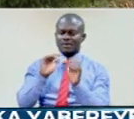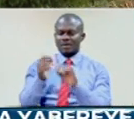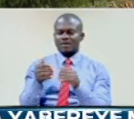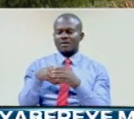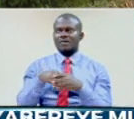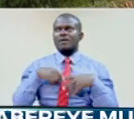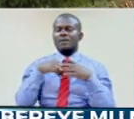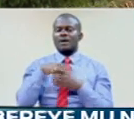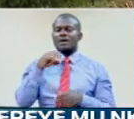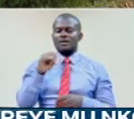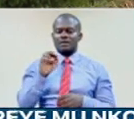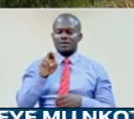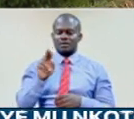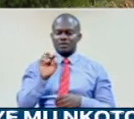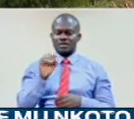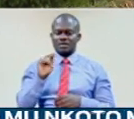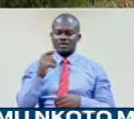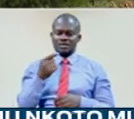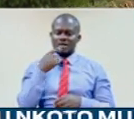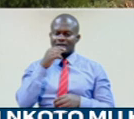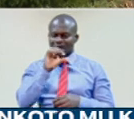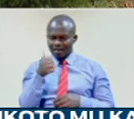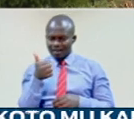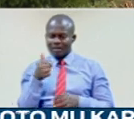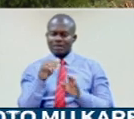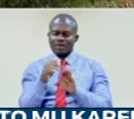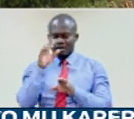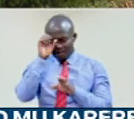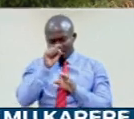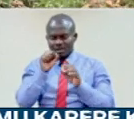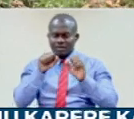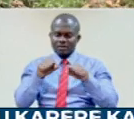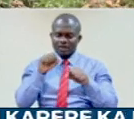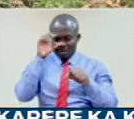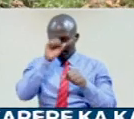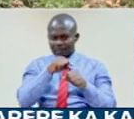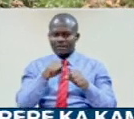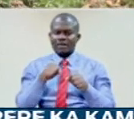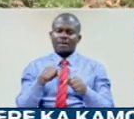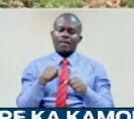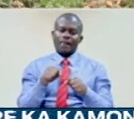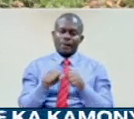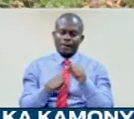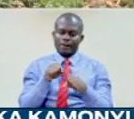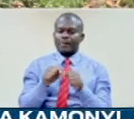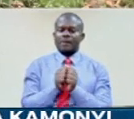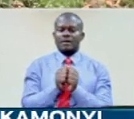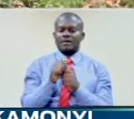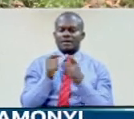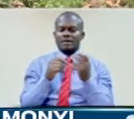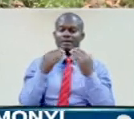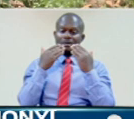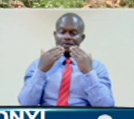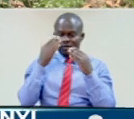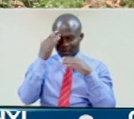Ruzingi, hari n'abandi bagiye batwarwa n'amazi n'ababuze za moto n'ababuze amagare. Ni ibintu byo gushimirwa kuko urabona nka